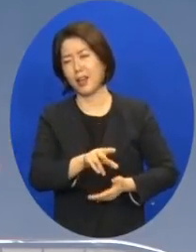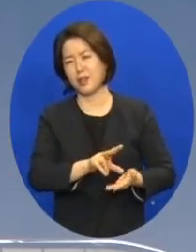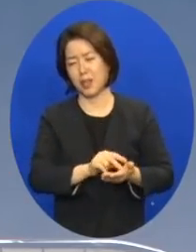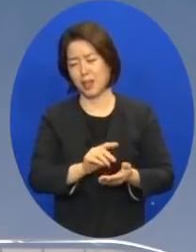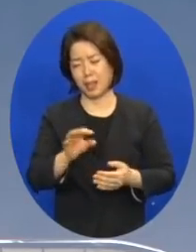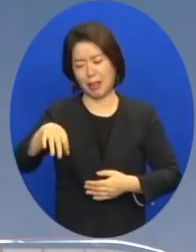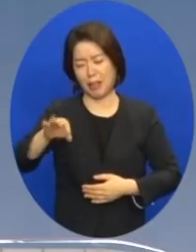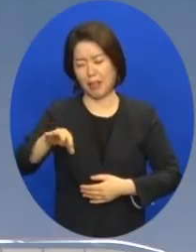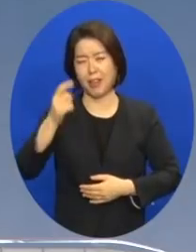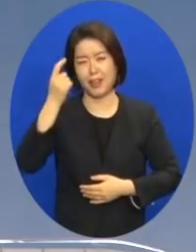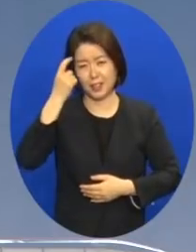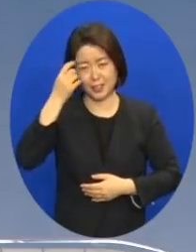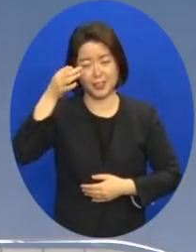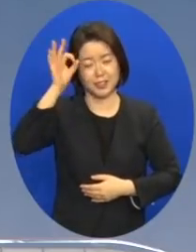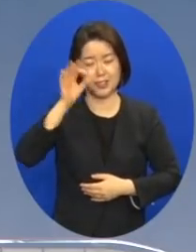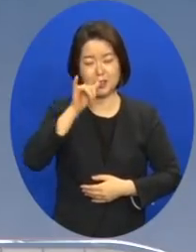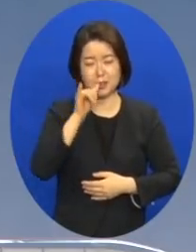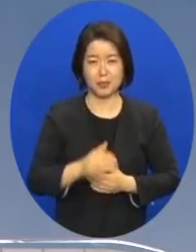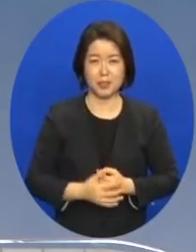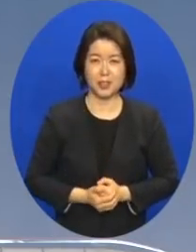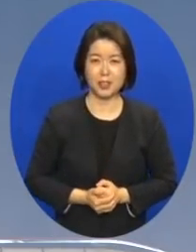아니구나 깨달아집니다.